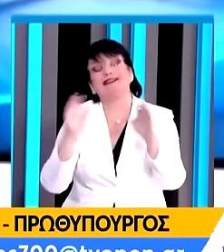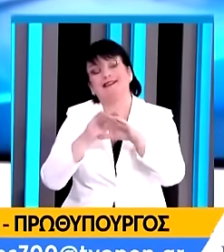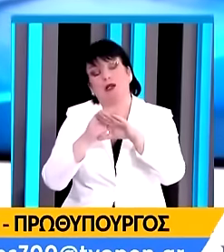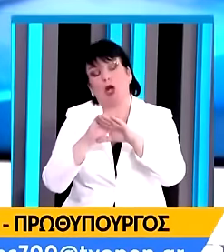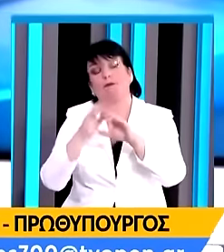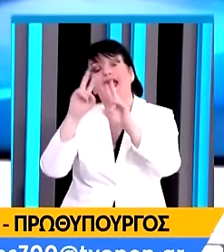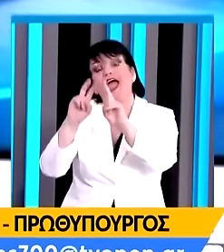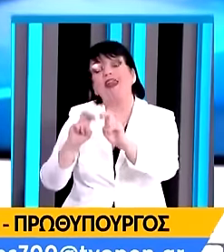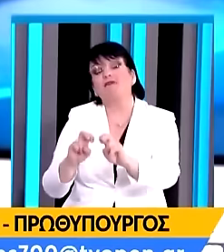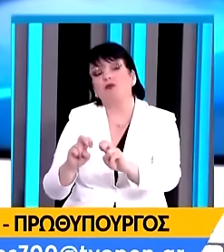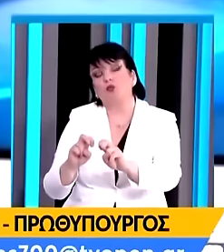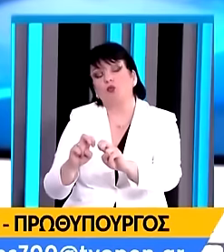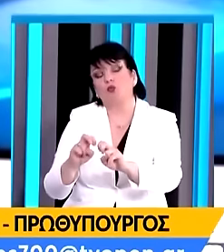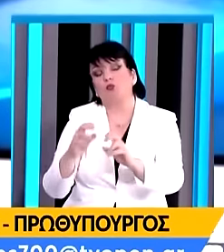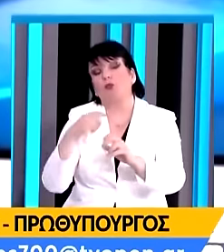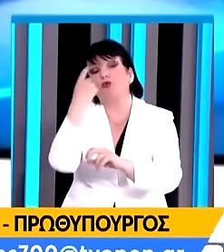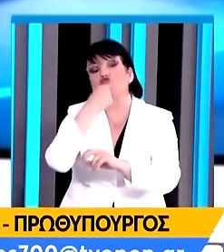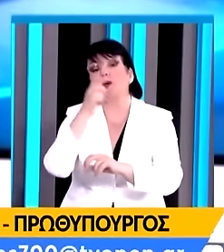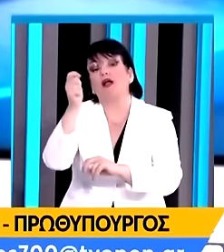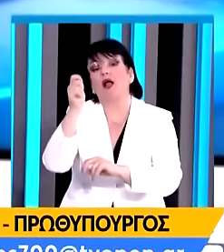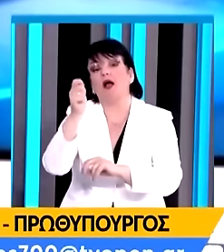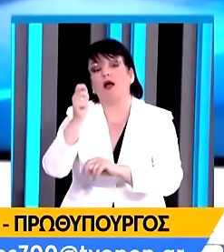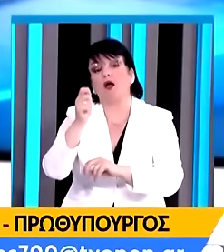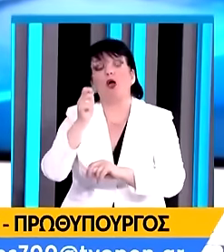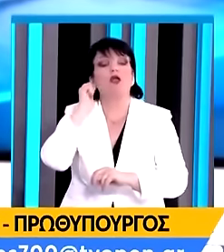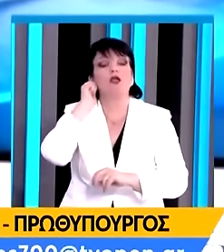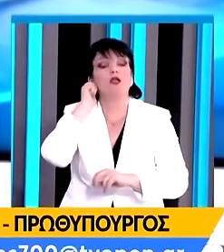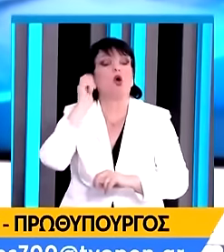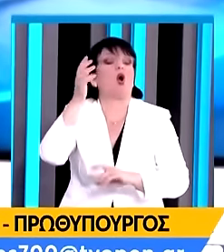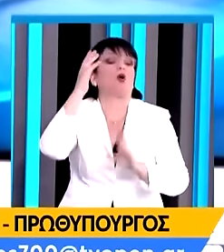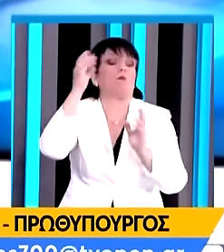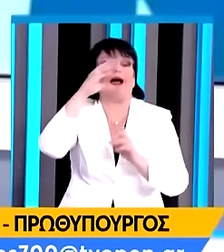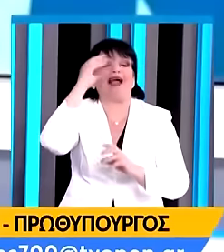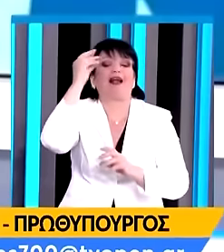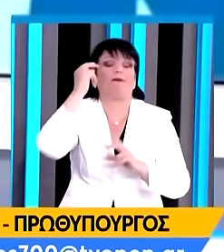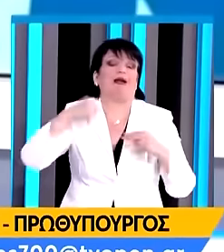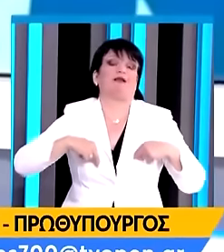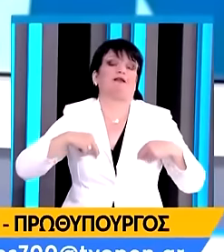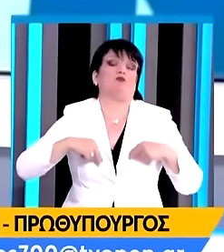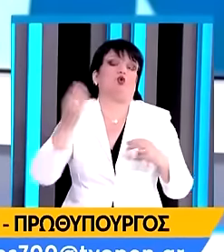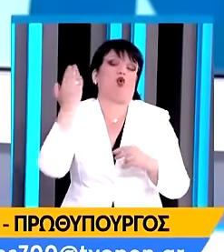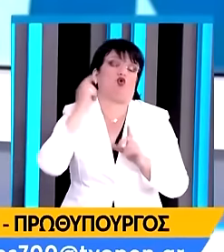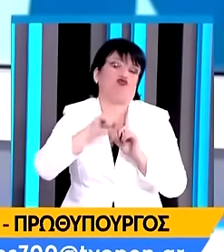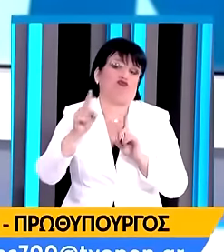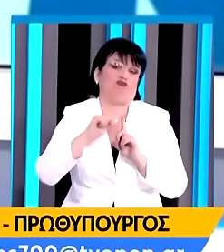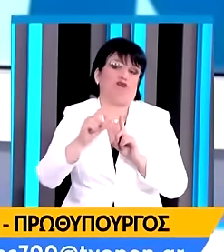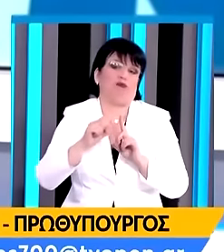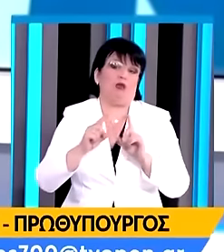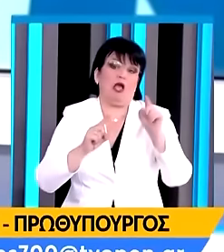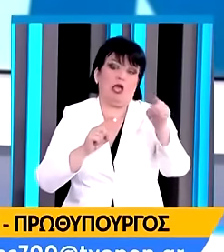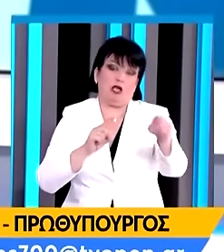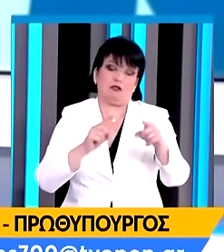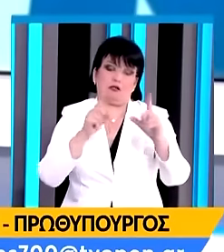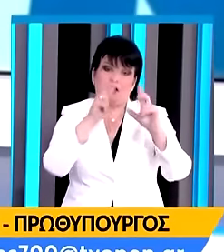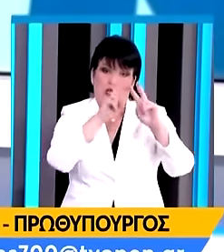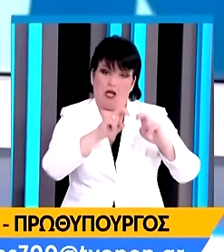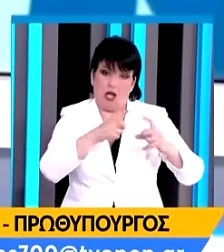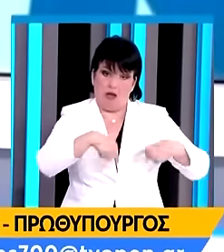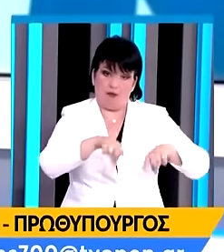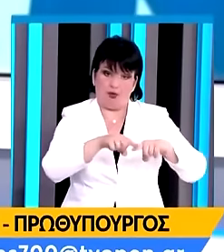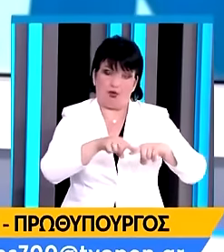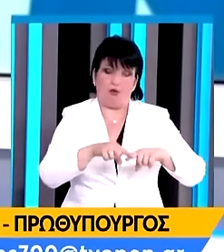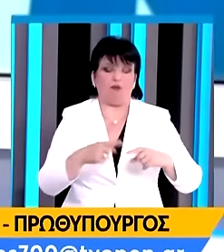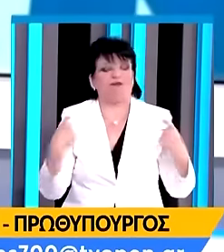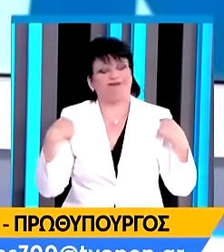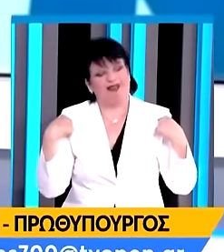συγγνώμη, ευθύνες πολιτικών προσώπων. Και αναφέρεται στο όνομα του κ. Καραμαλή. Εδώ είμαστε, το έχω πει πολλές φορές. Θα κάνετε προανακριτική. Εδώ είμαστε να τα